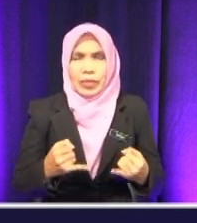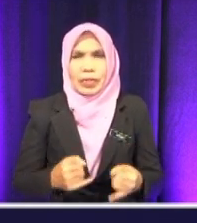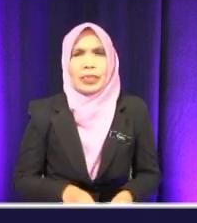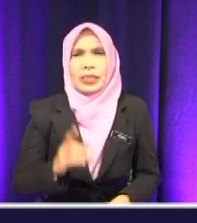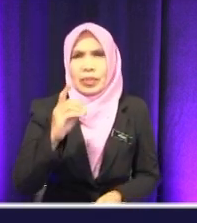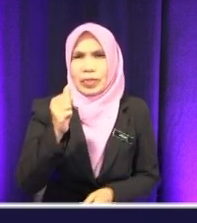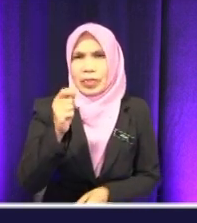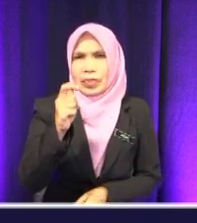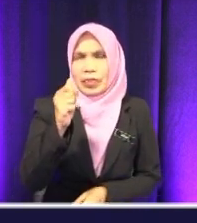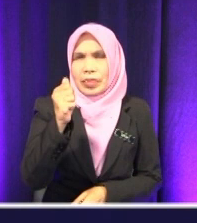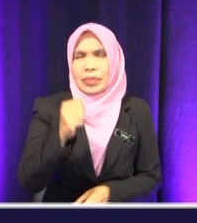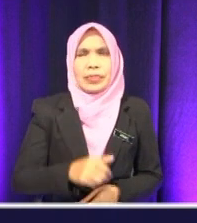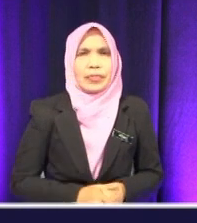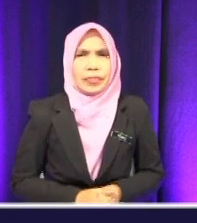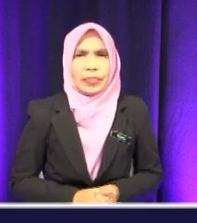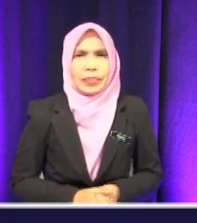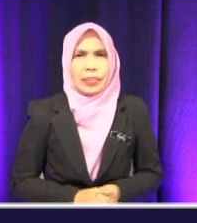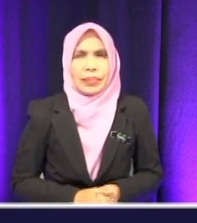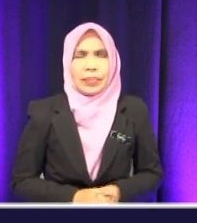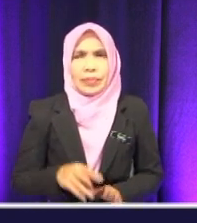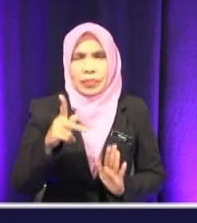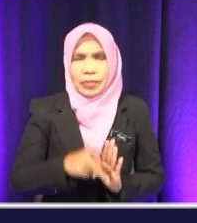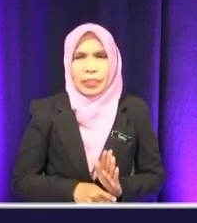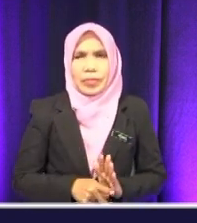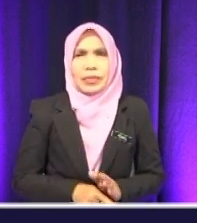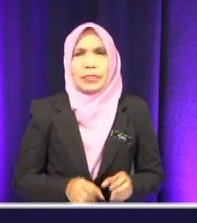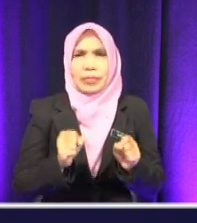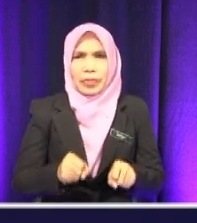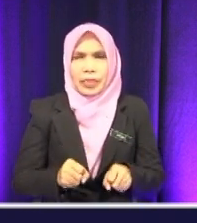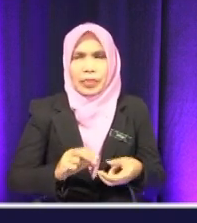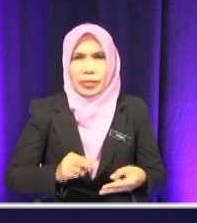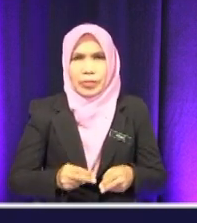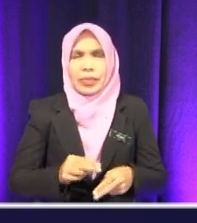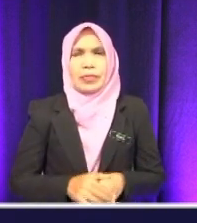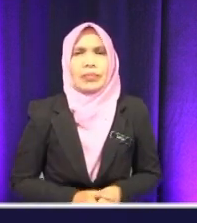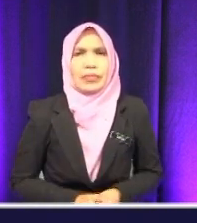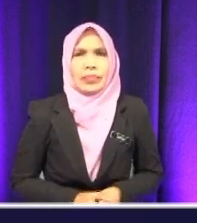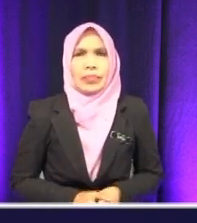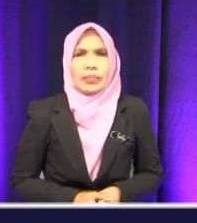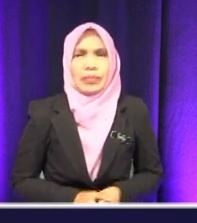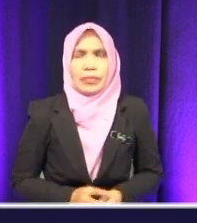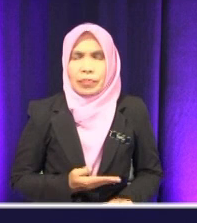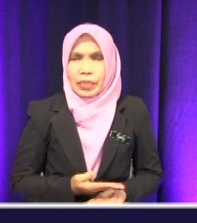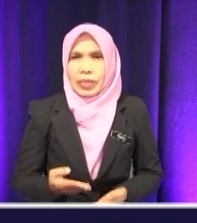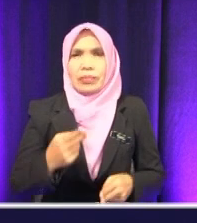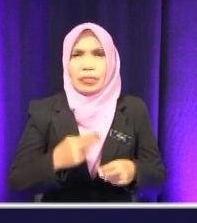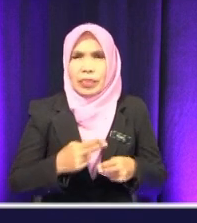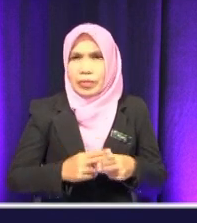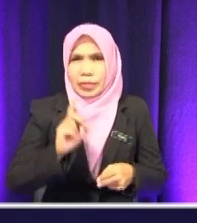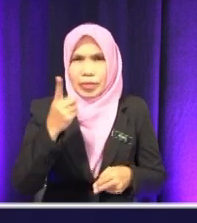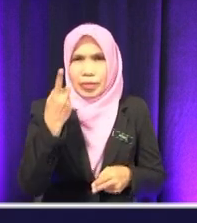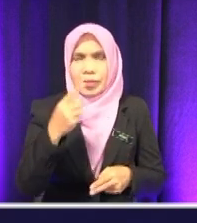6 itu adalah nilai pembeli uang jadi dia nak nama saja jadi calon berikanlah nama saja